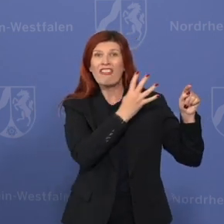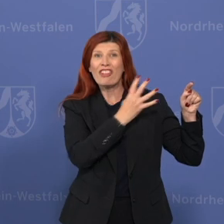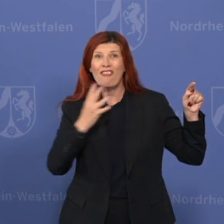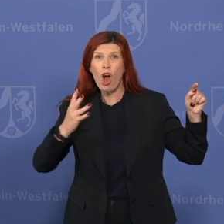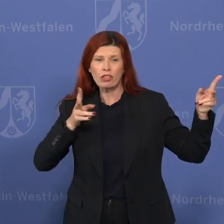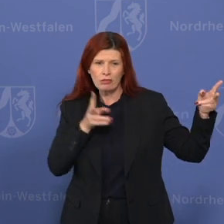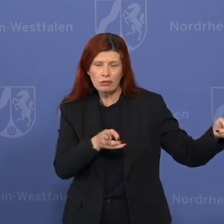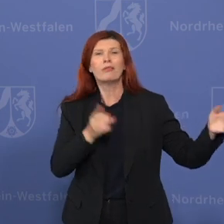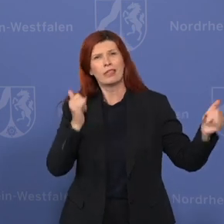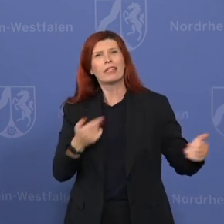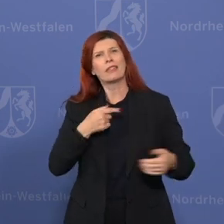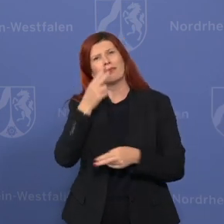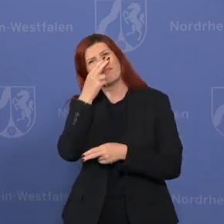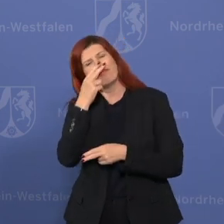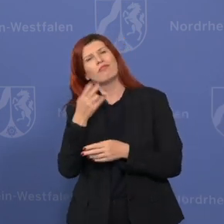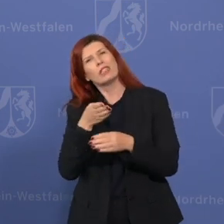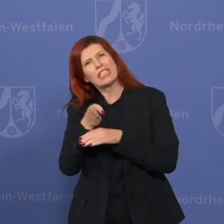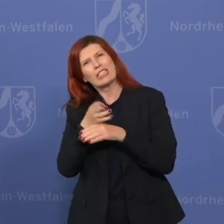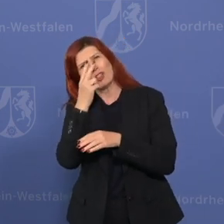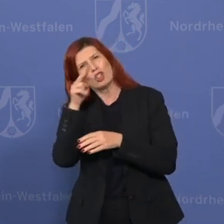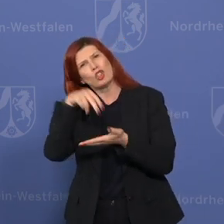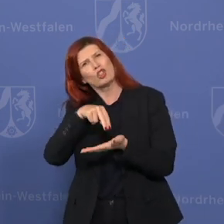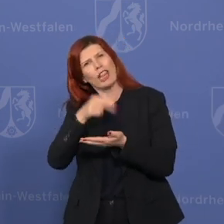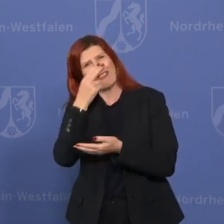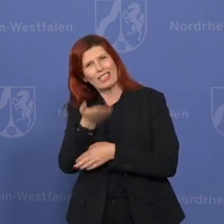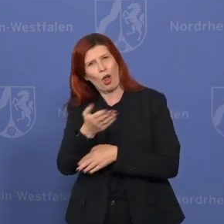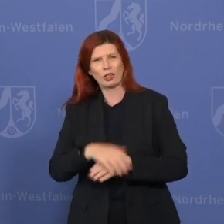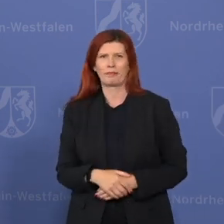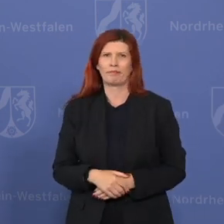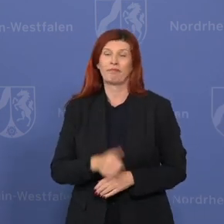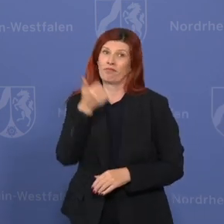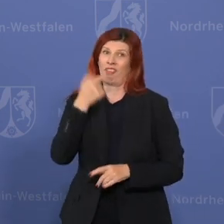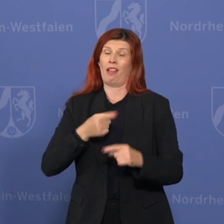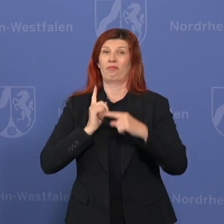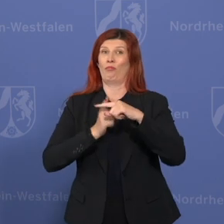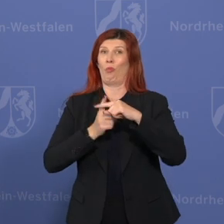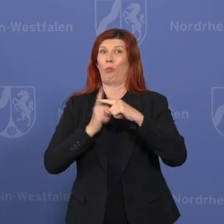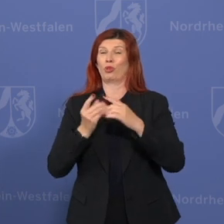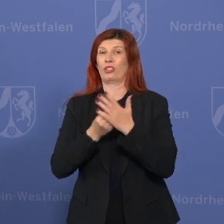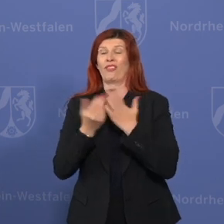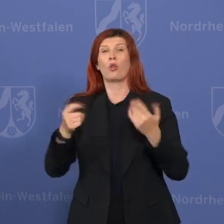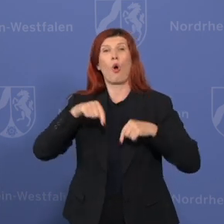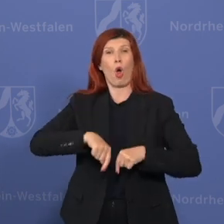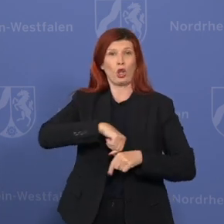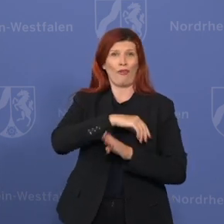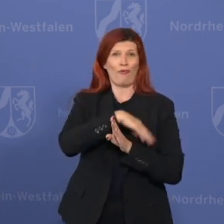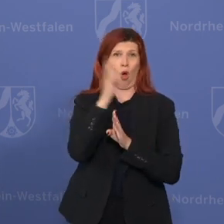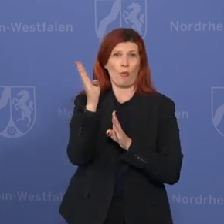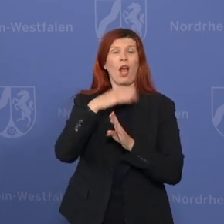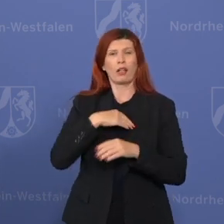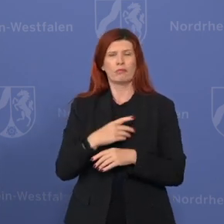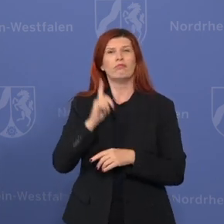Nachricht gleich vorweg. Heute Vormittag bereits erhielten weitere